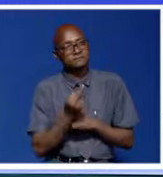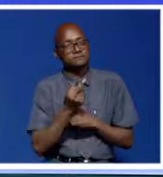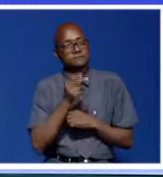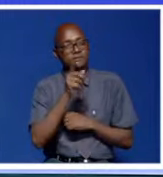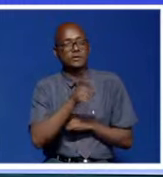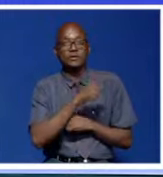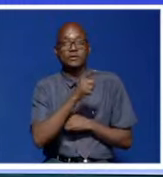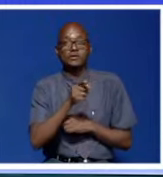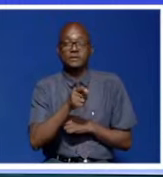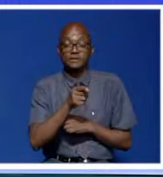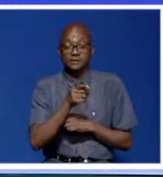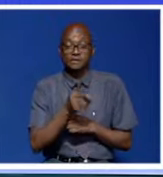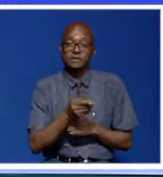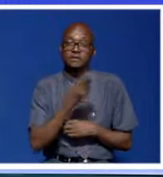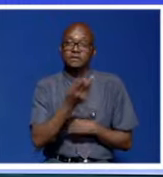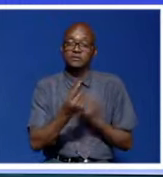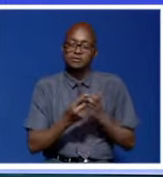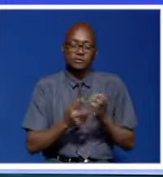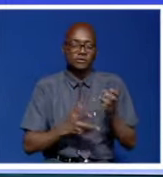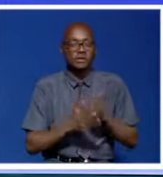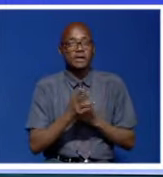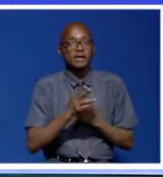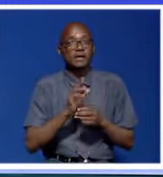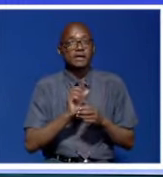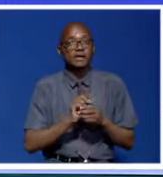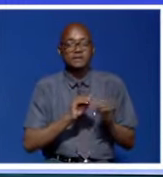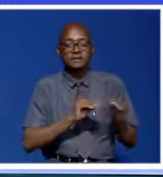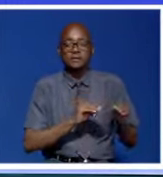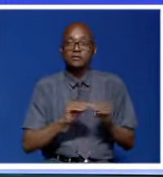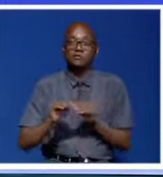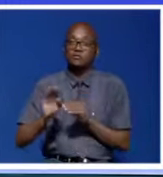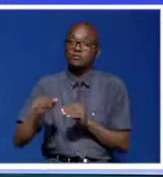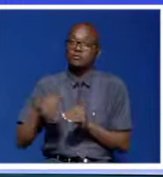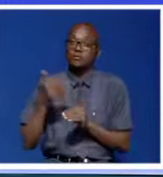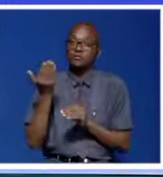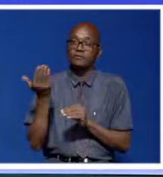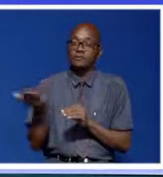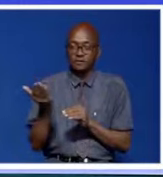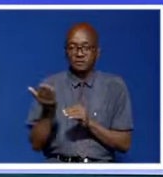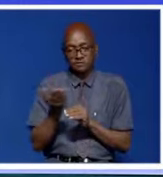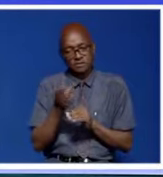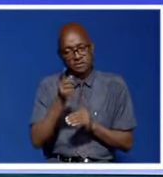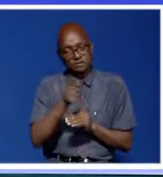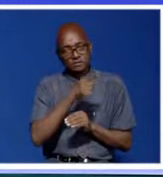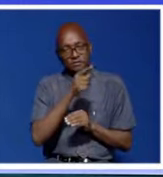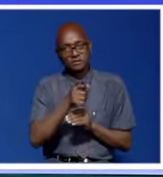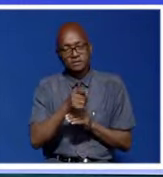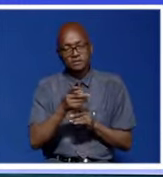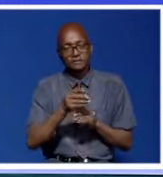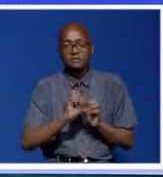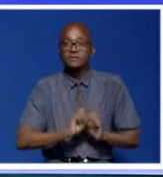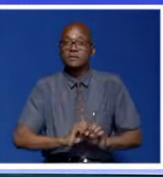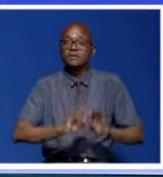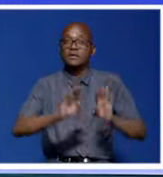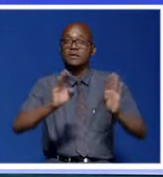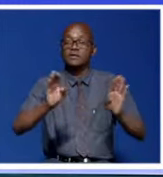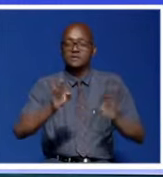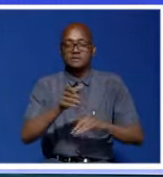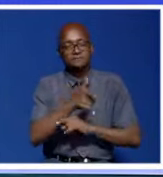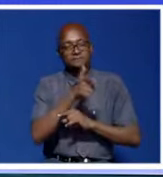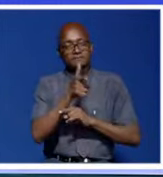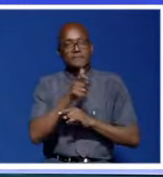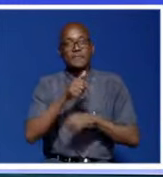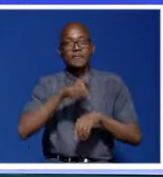baada ya washtakiwa hao kukata rufaa kupinga hukumu ya awali iliyowatia hatiani kwa kosa hilo na kusambaza video walizorekodi